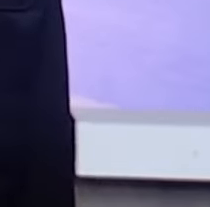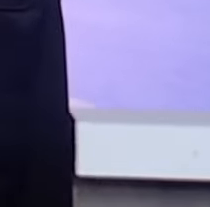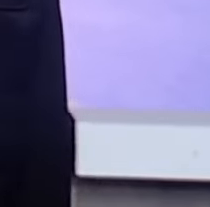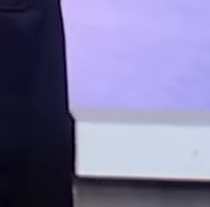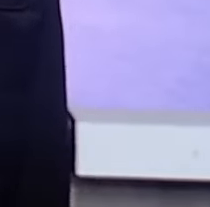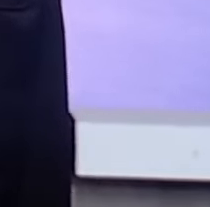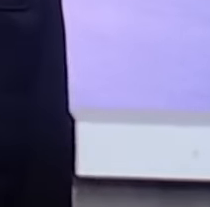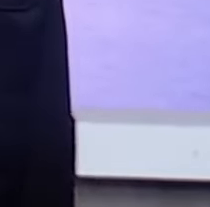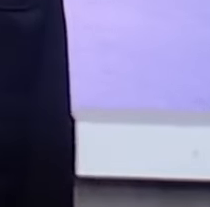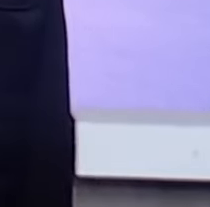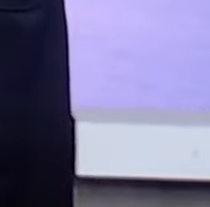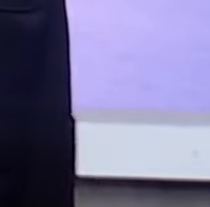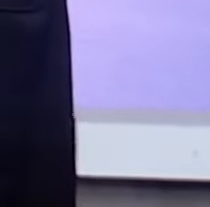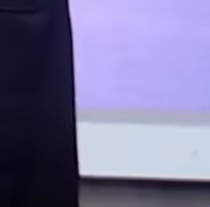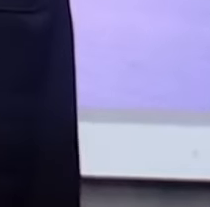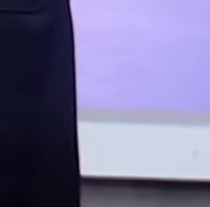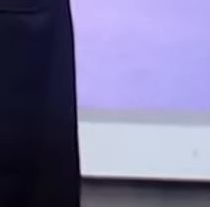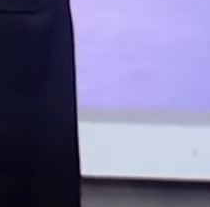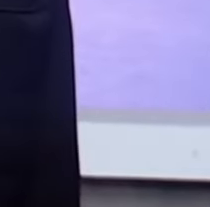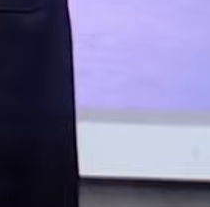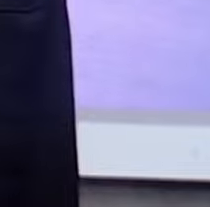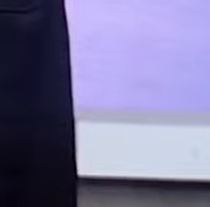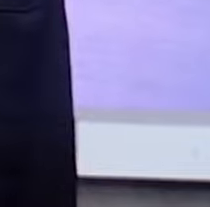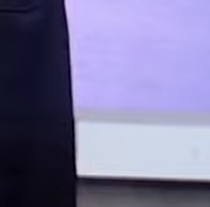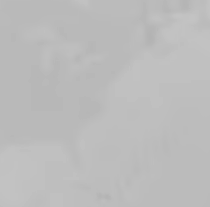at www.gmanews.tv